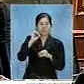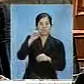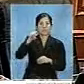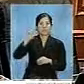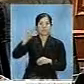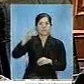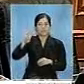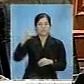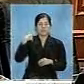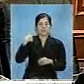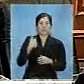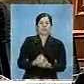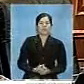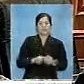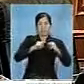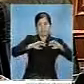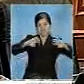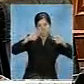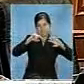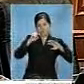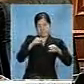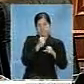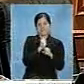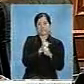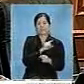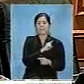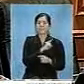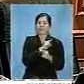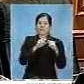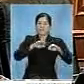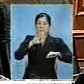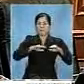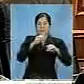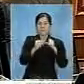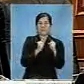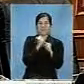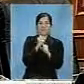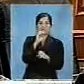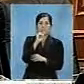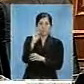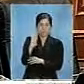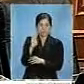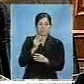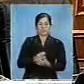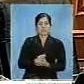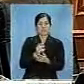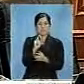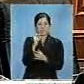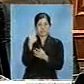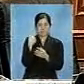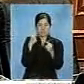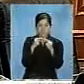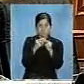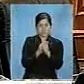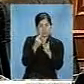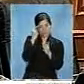รัฐบาลนี้มารับหน้าที่ช่วงปลายปี54นะครับไม่สามารถที่จะไปชวนให้มีหนี้ต่อครัวเรือนได้เร็ว